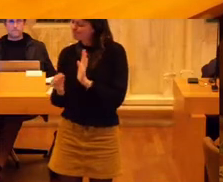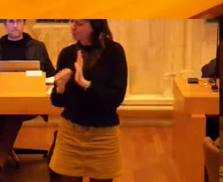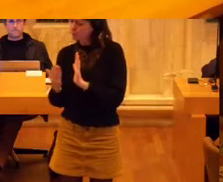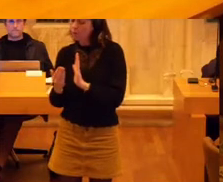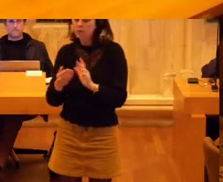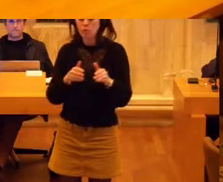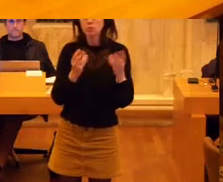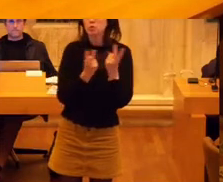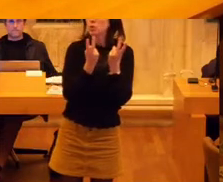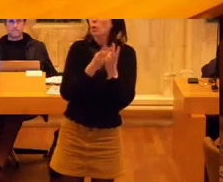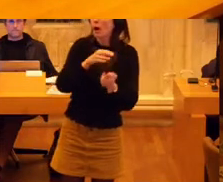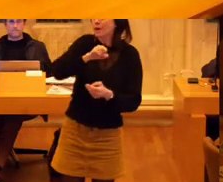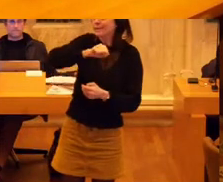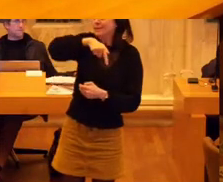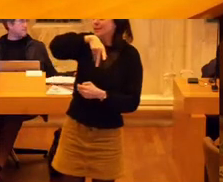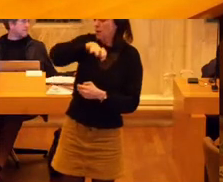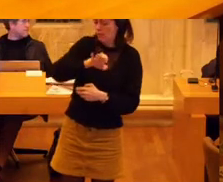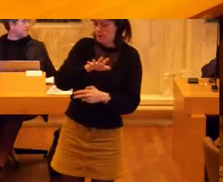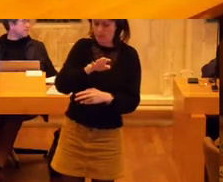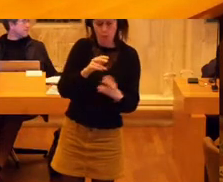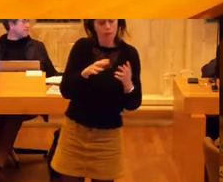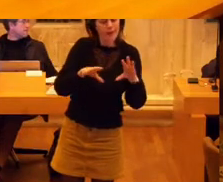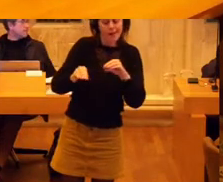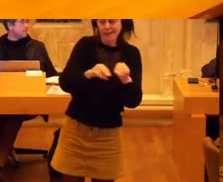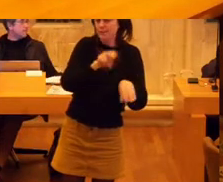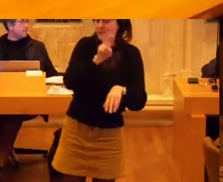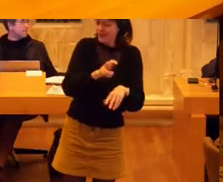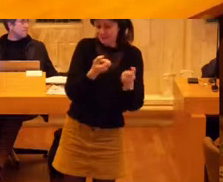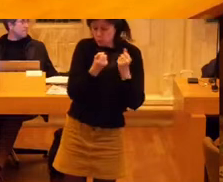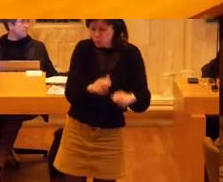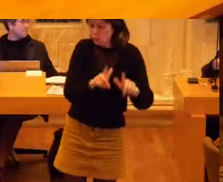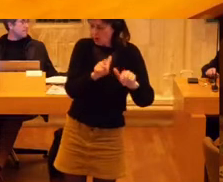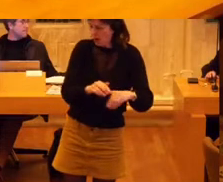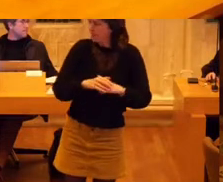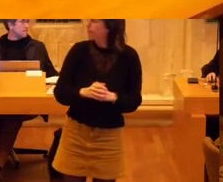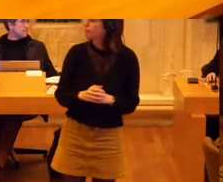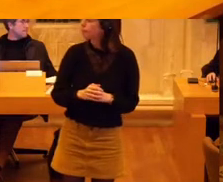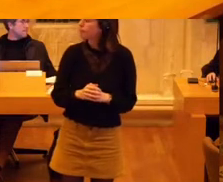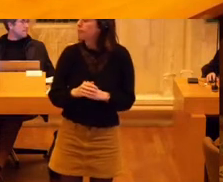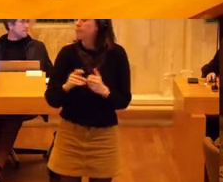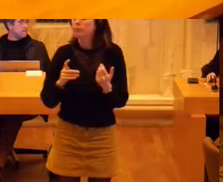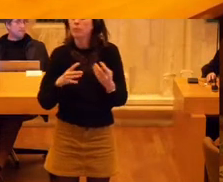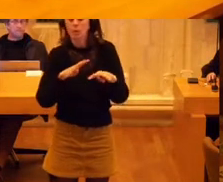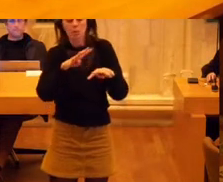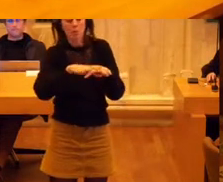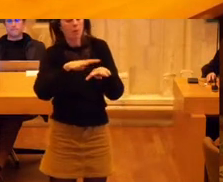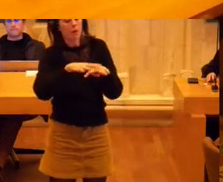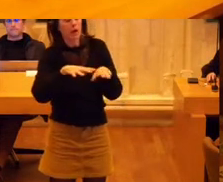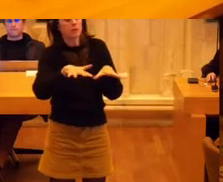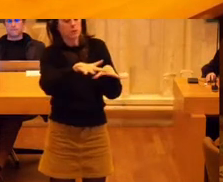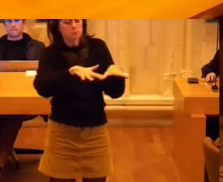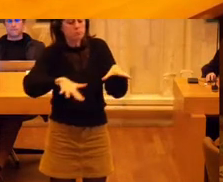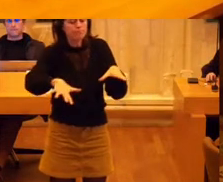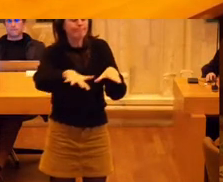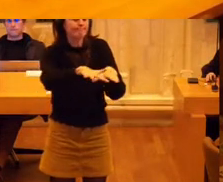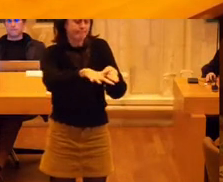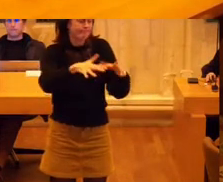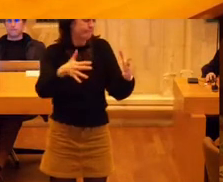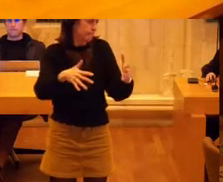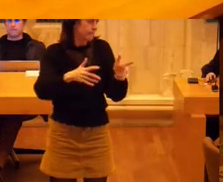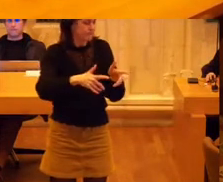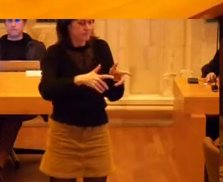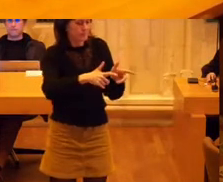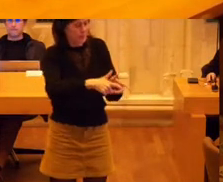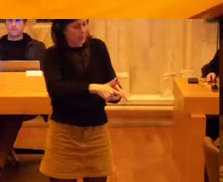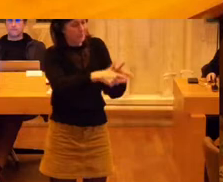de Ségueville. Pour maintenir du patrimoine de Quand la mer habitat sur le quartier, eu égard au fait qu'on démolit une partie